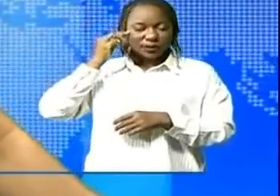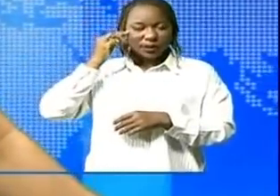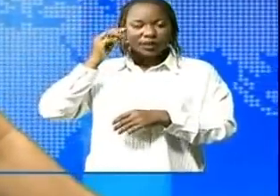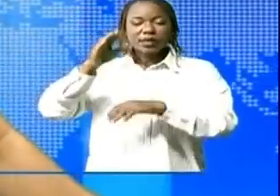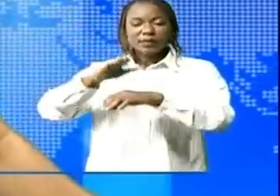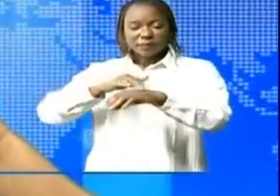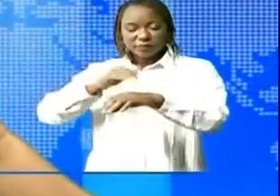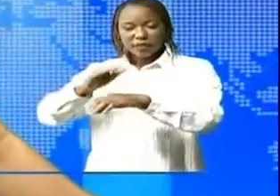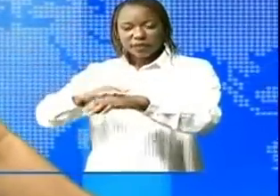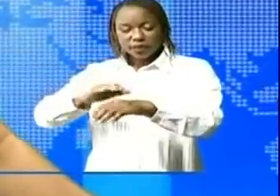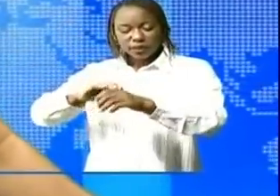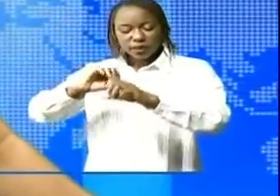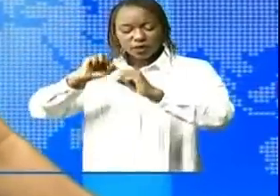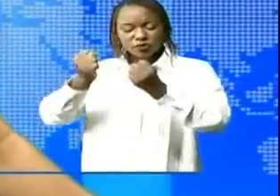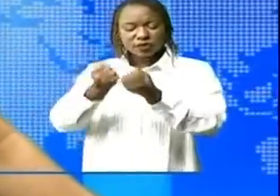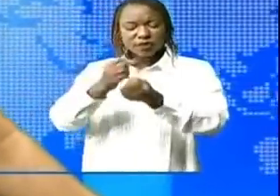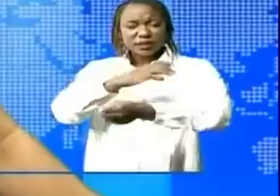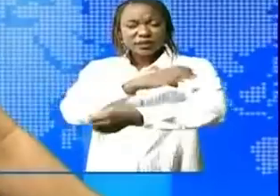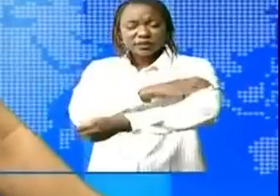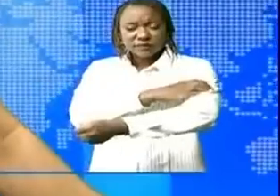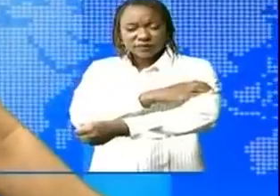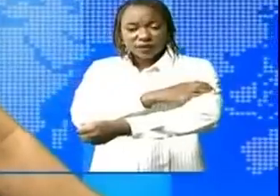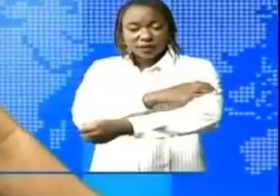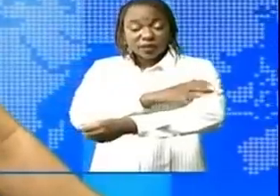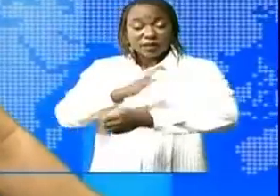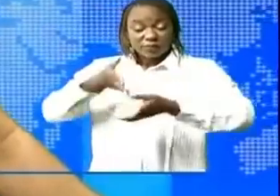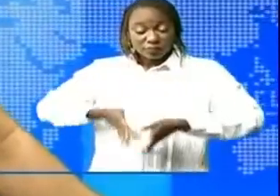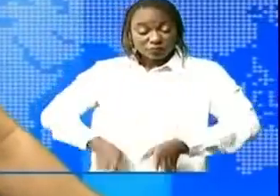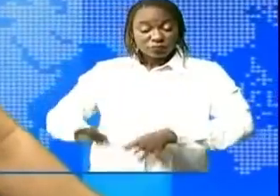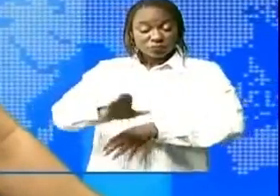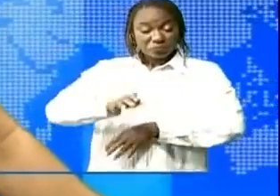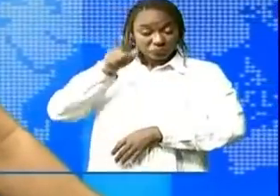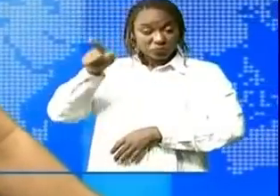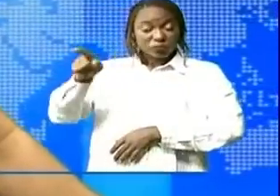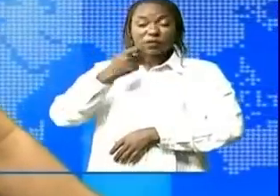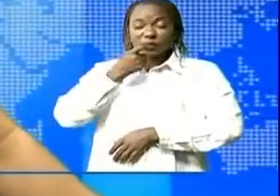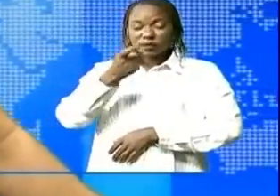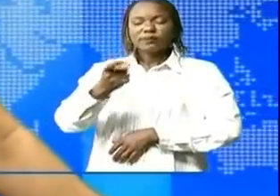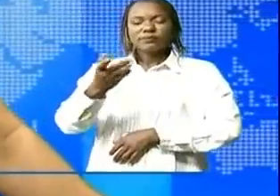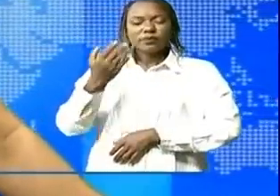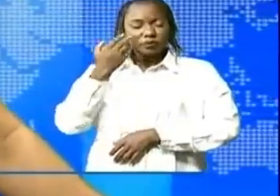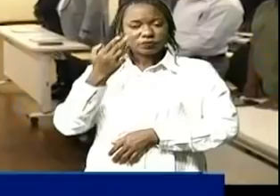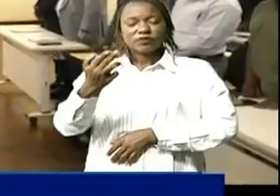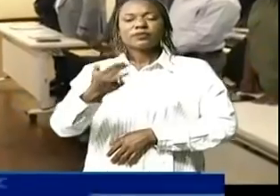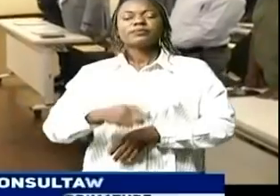mouvements de la société civile locale et les autorités coutumières. Patrick Ndouan nous en fait le compte-rendu.